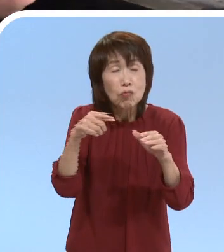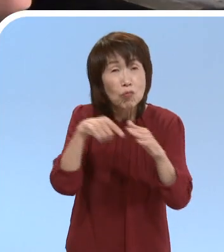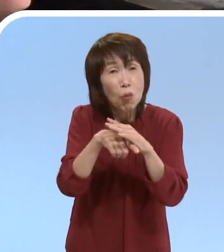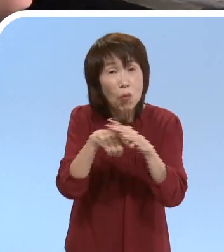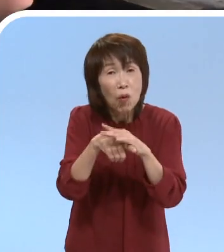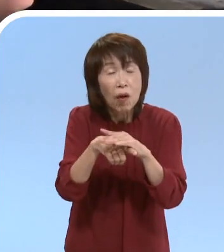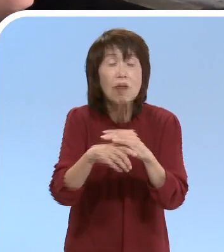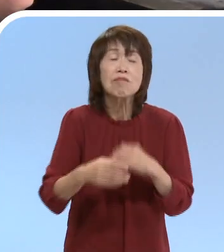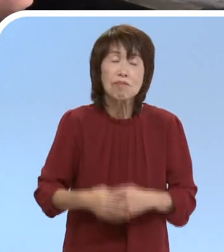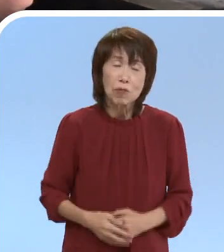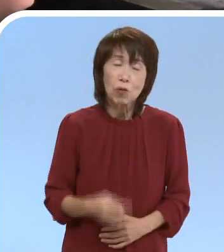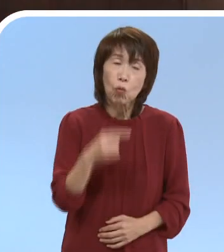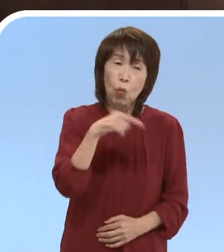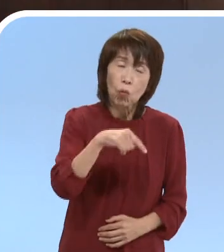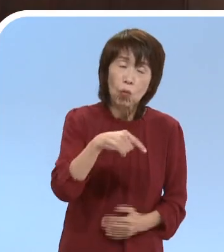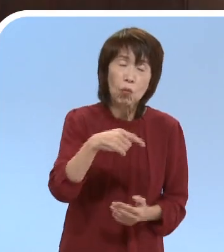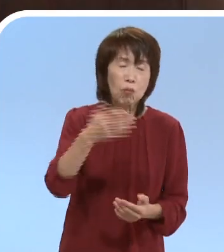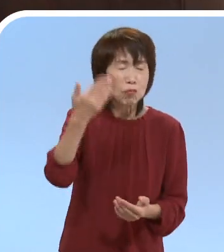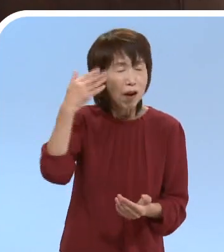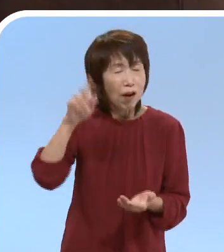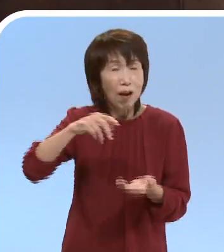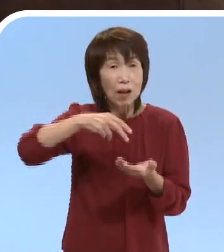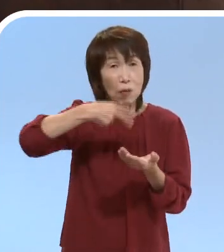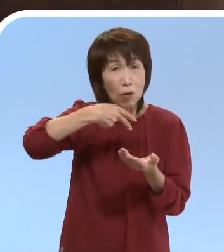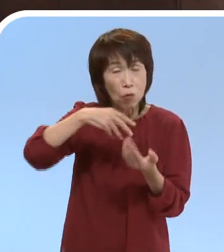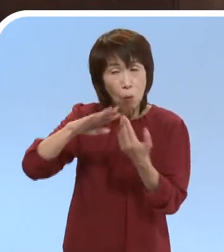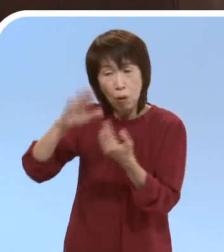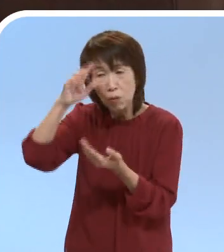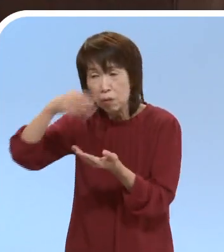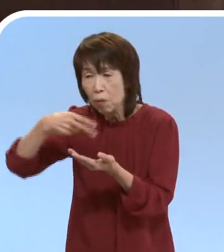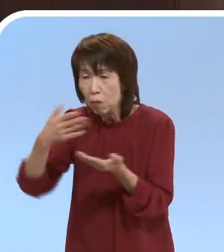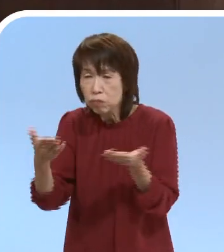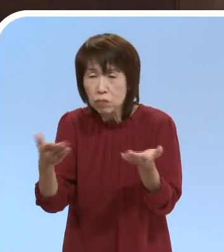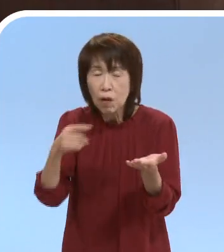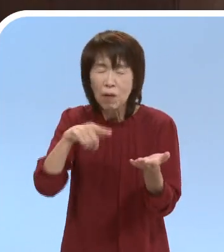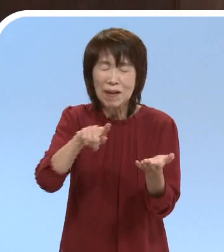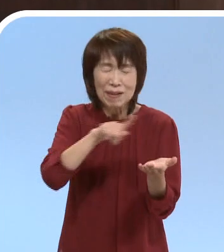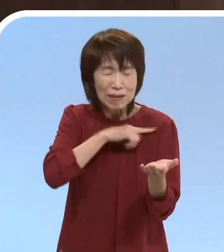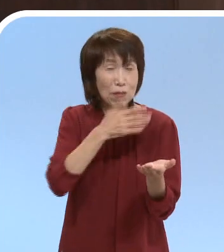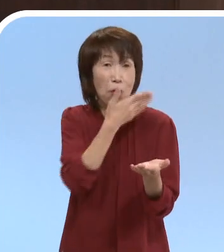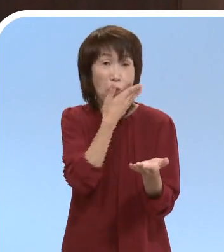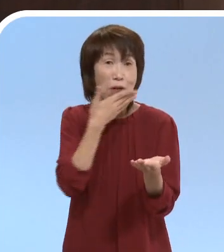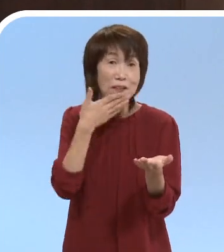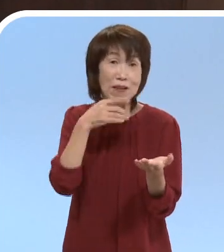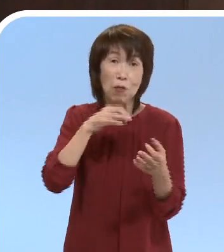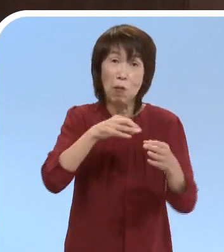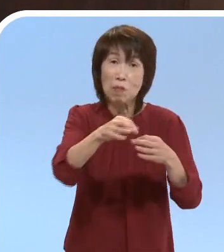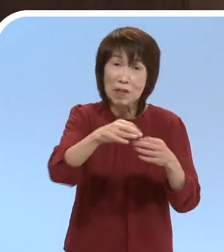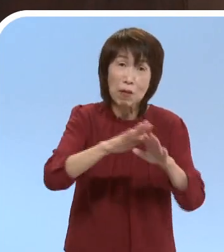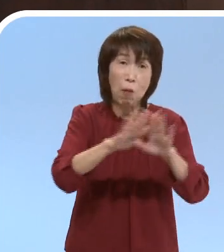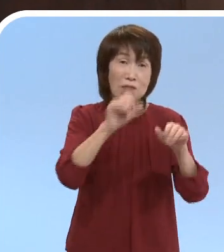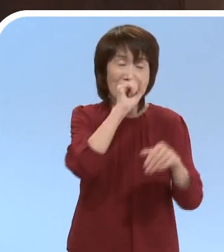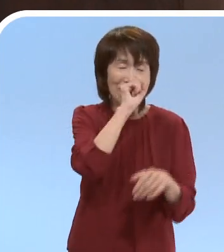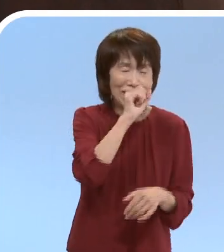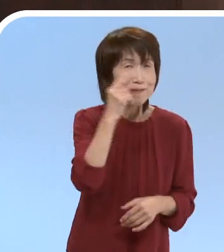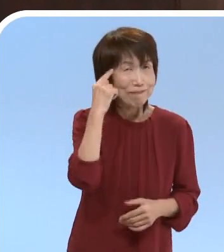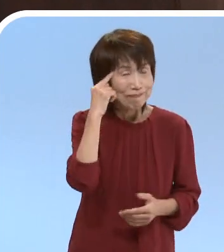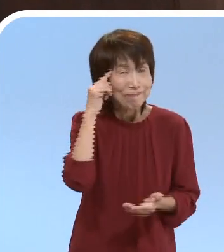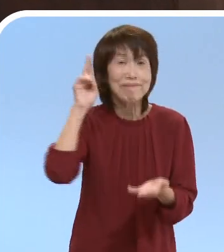僕も昔から食べてて、他の鶏も食べたことあるんですけど、うん、やっぱ百日鶏が一番美味しいですね。